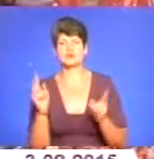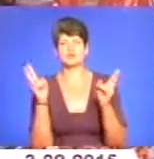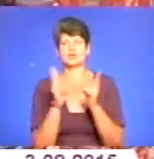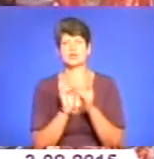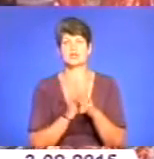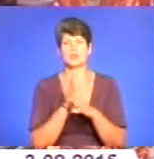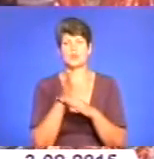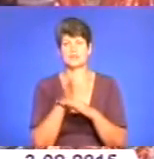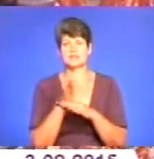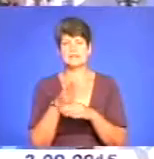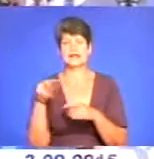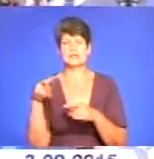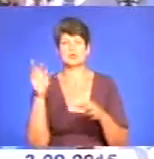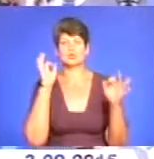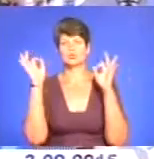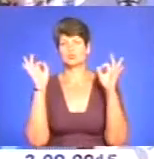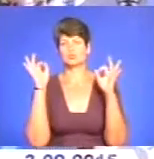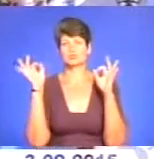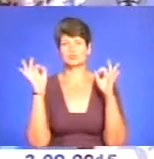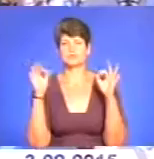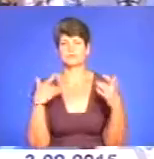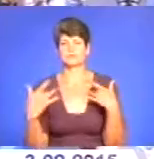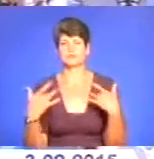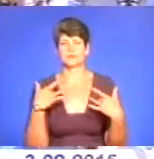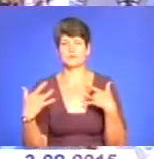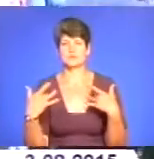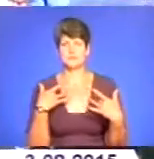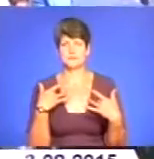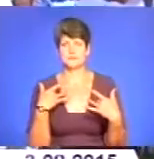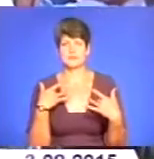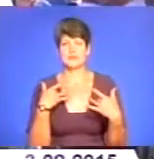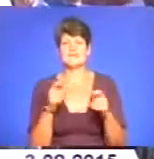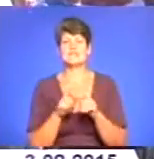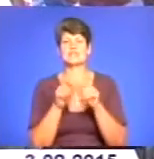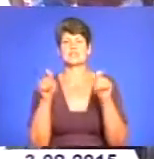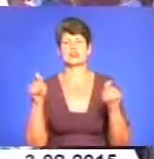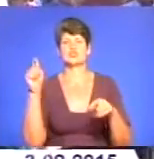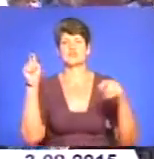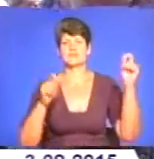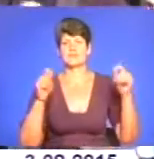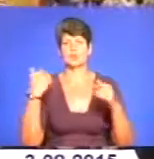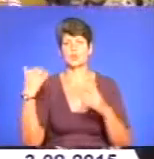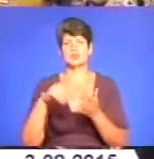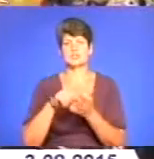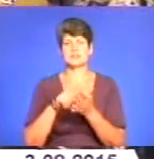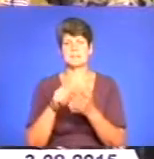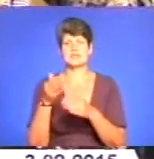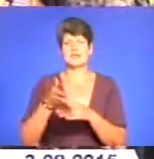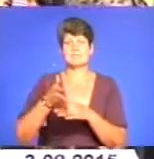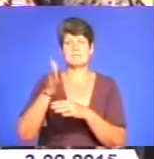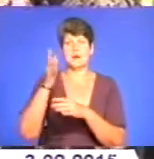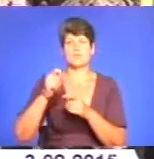літературно-музичним прологом, приуроченим до ювілею депортації українців з Польщі. Відкриваючи фестиваль, його учасники підняли прапор